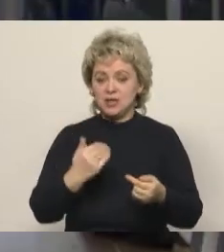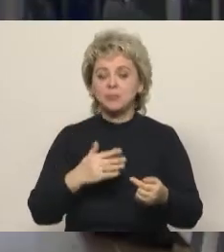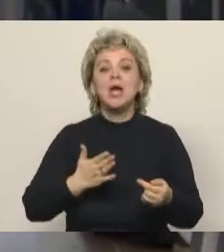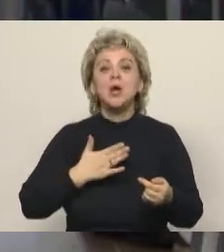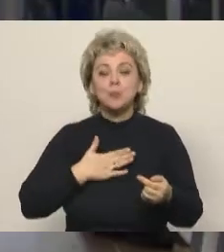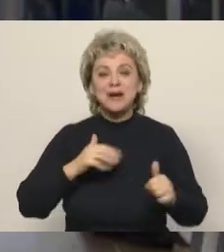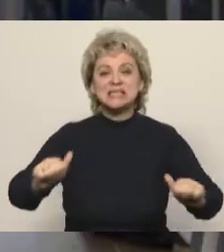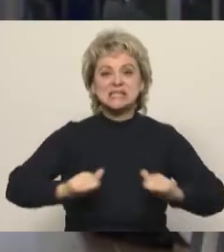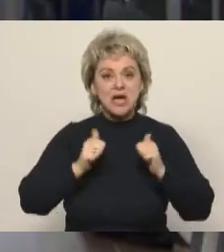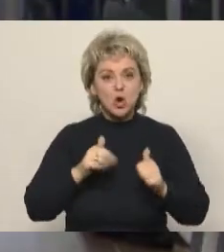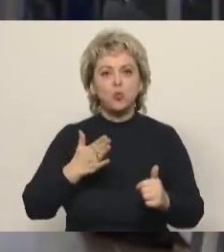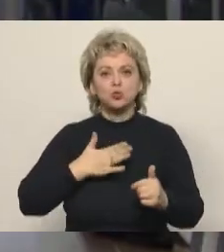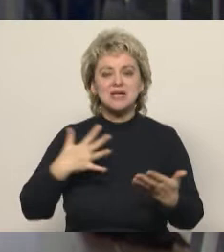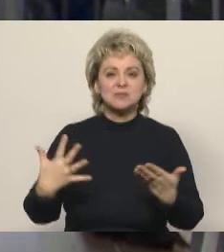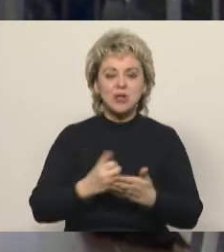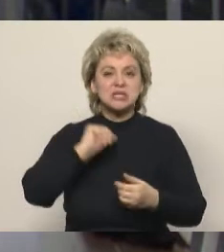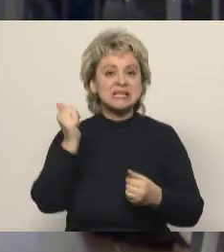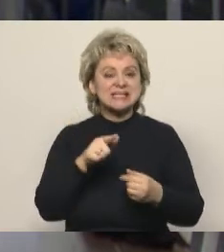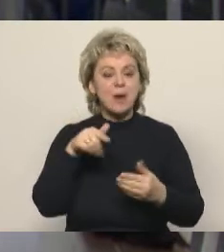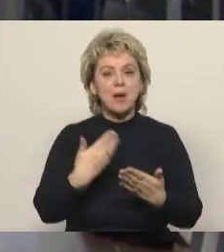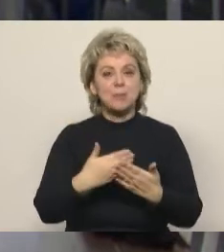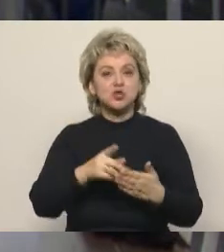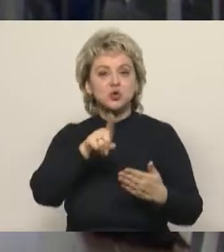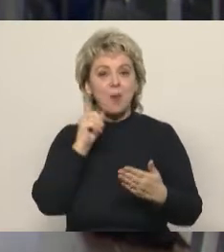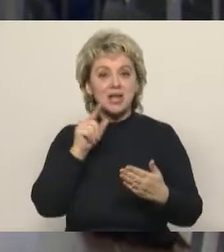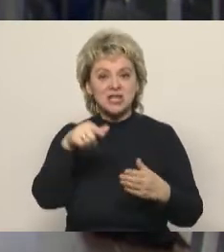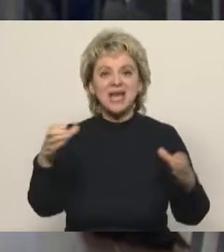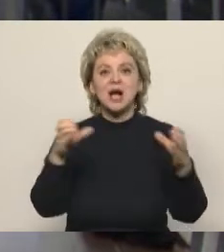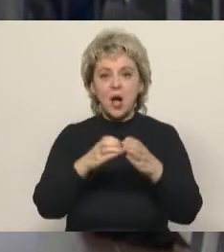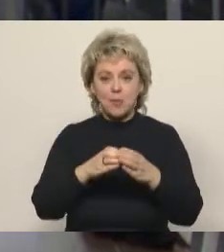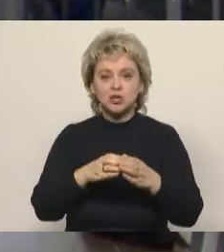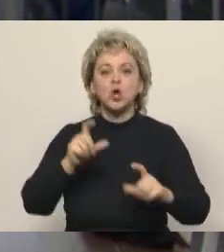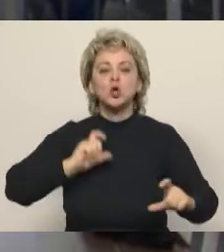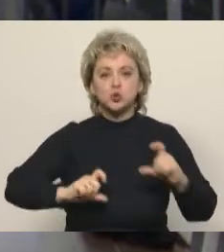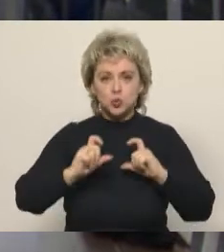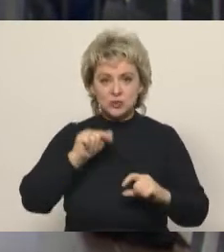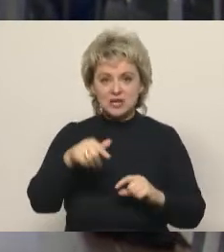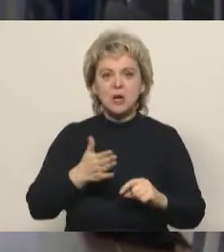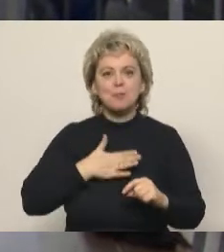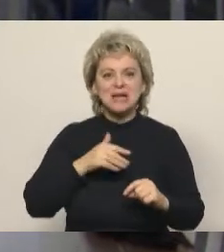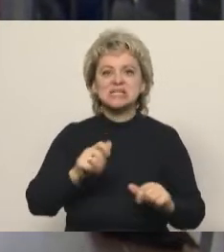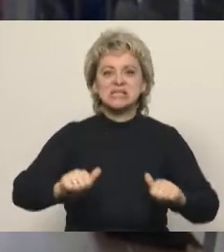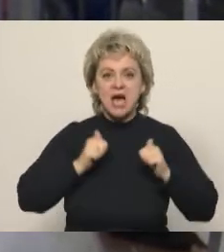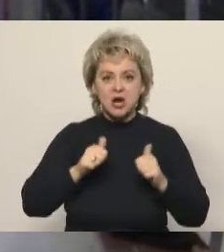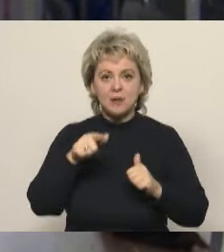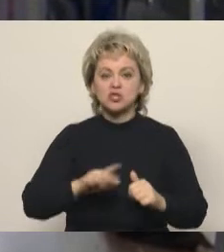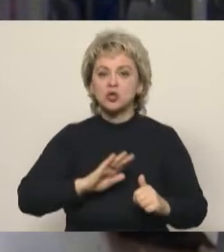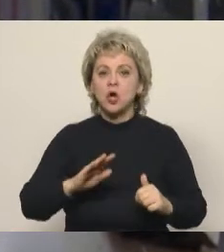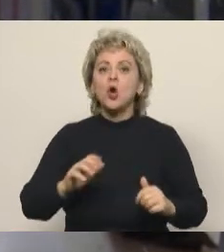Мы стараемся. У нас получается самая почти молодая команда студентов. И мы стараемся